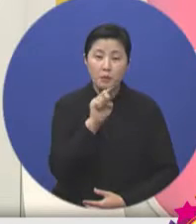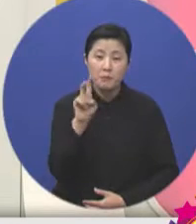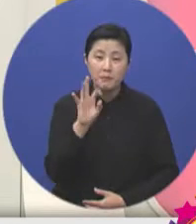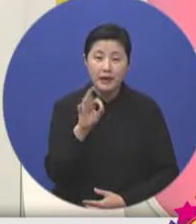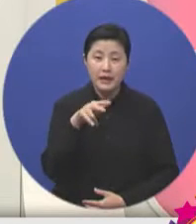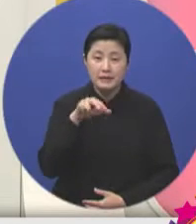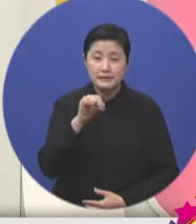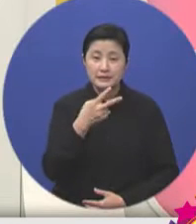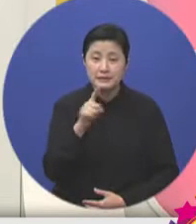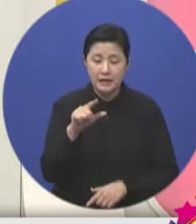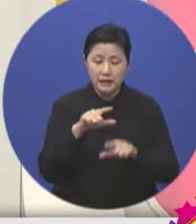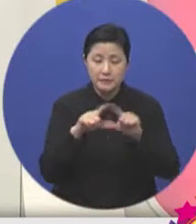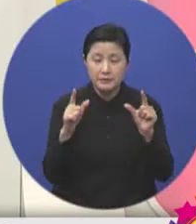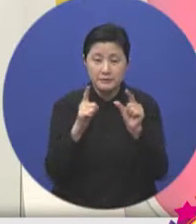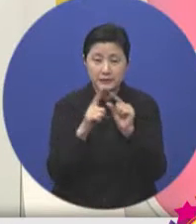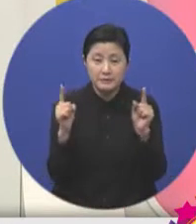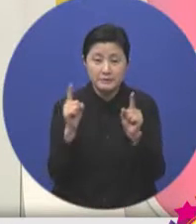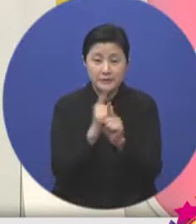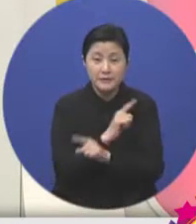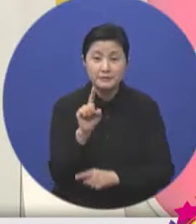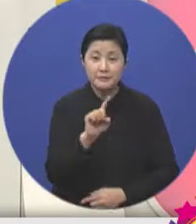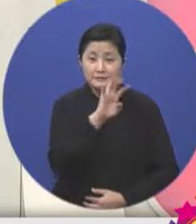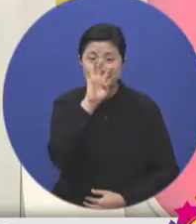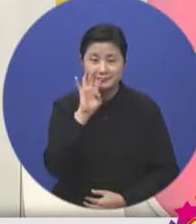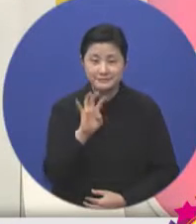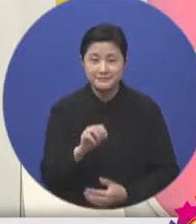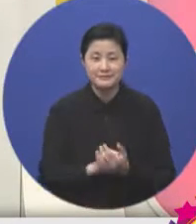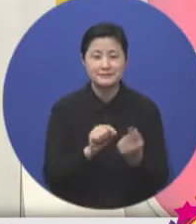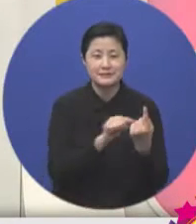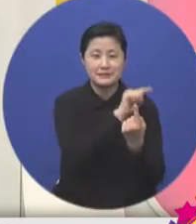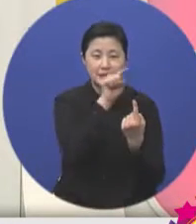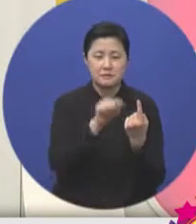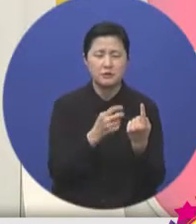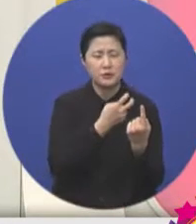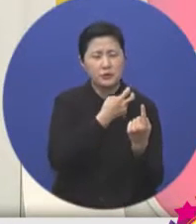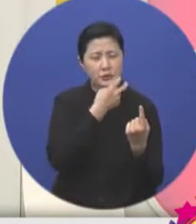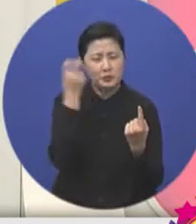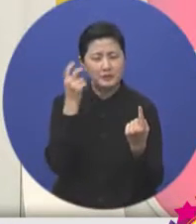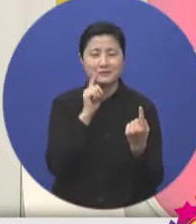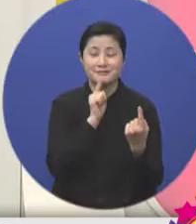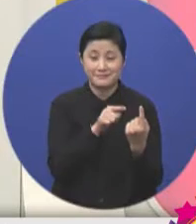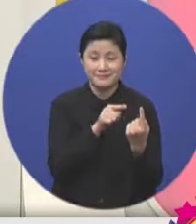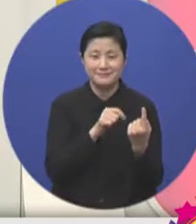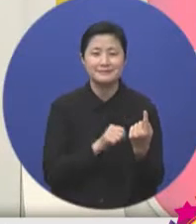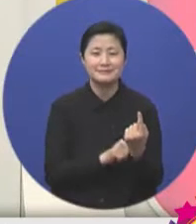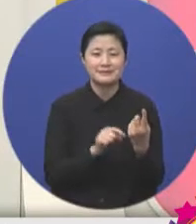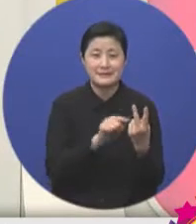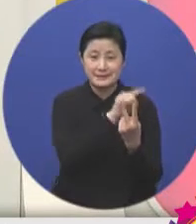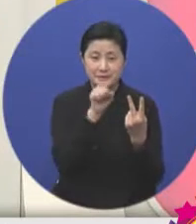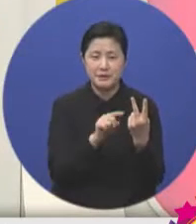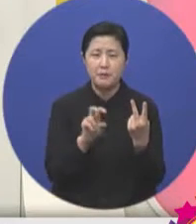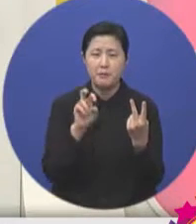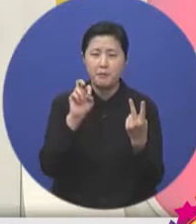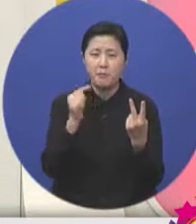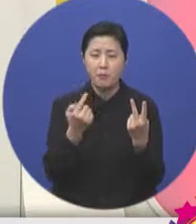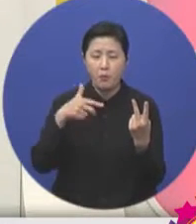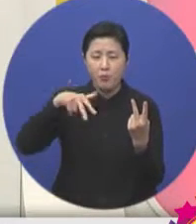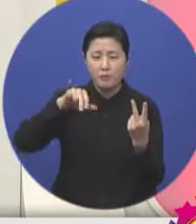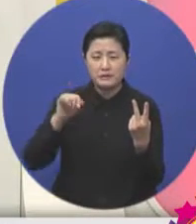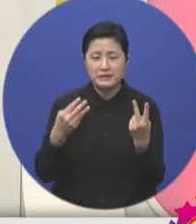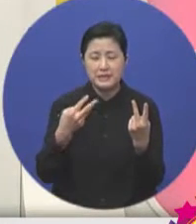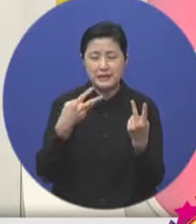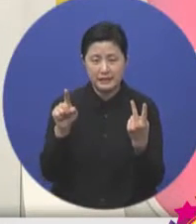요망지다는 표준어로 무엇이라고 할까요? 자, 1번 똑똑하다. 똑똑하다. 2번